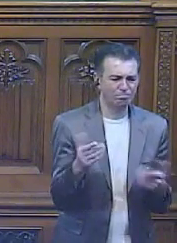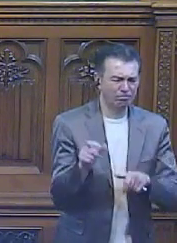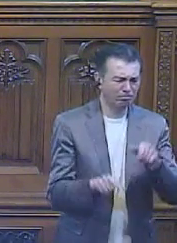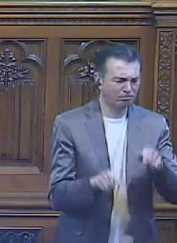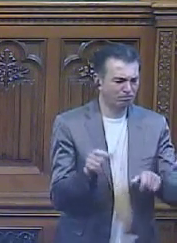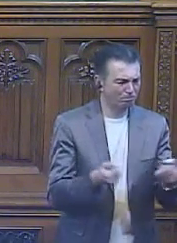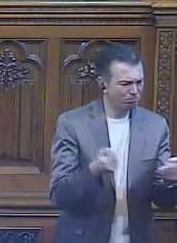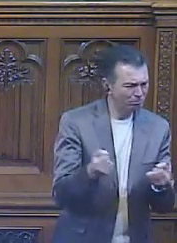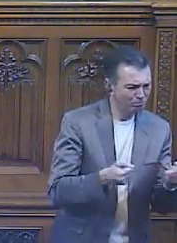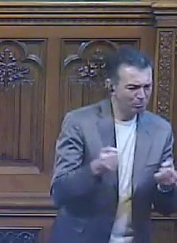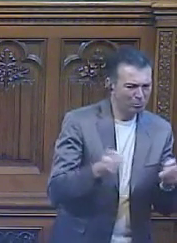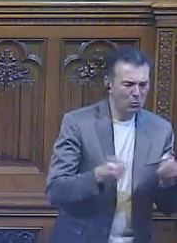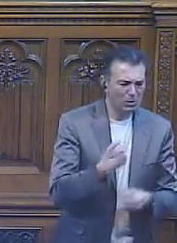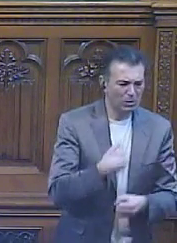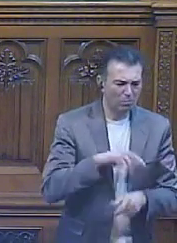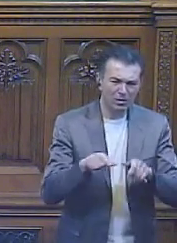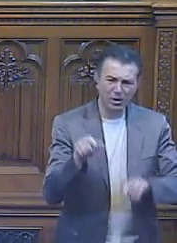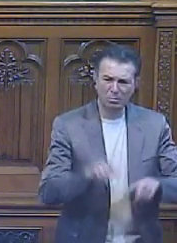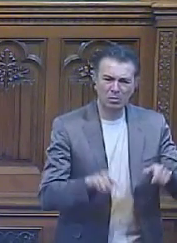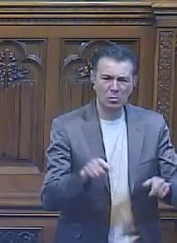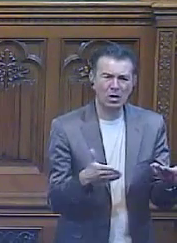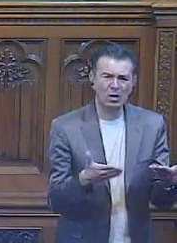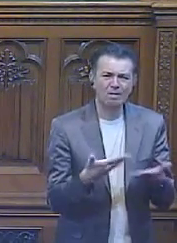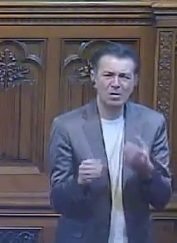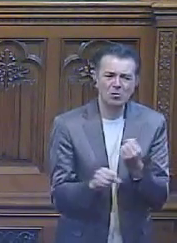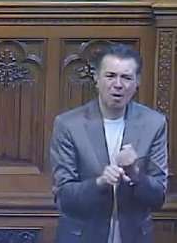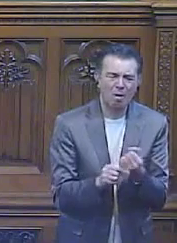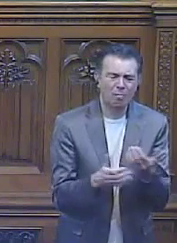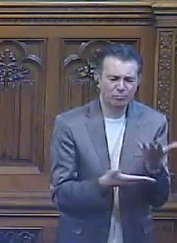agierende politisch Verantwortliche.